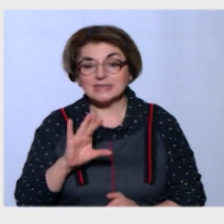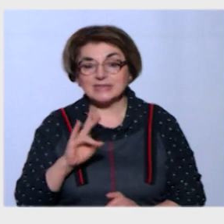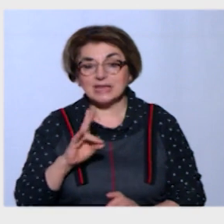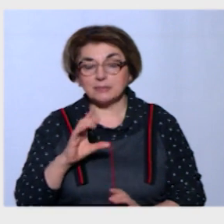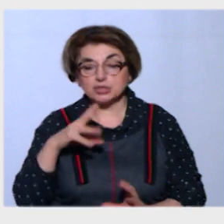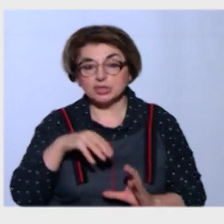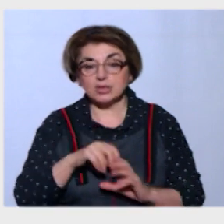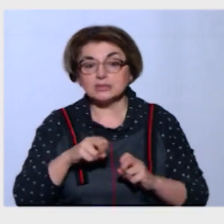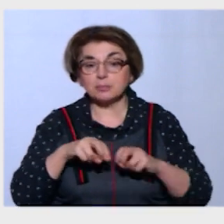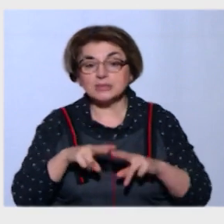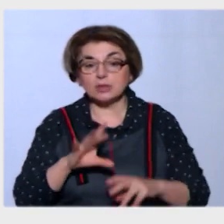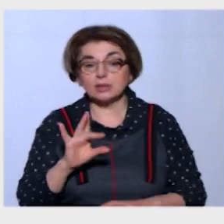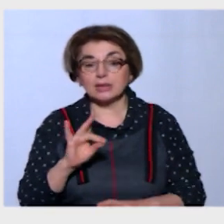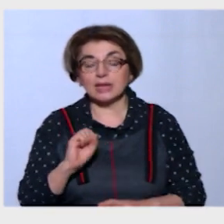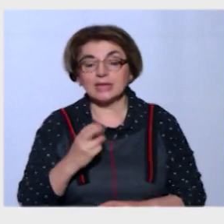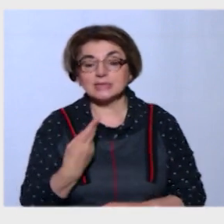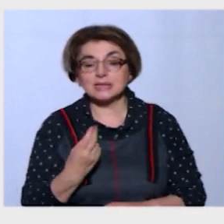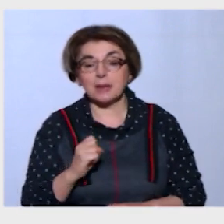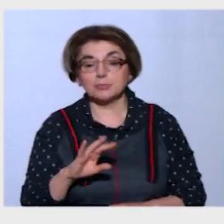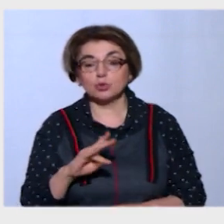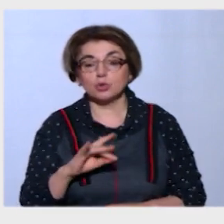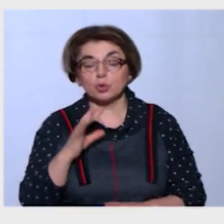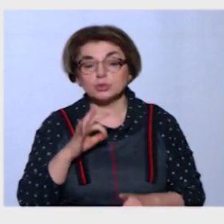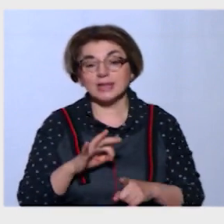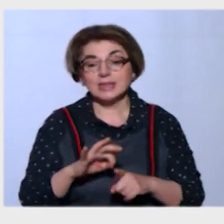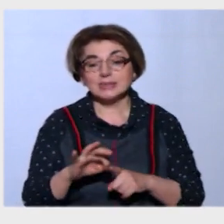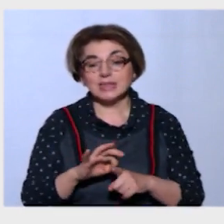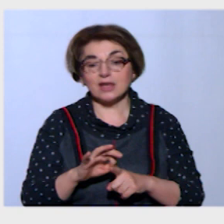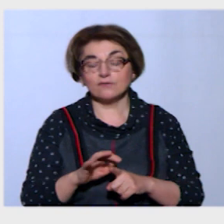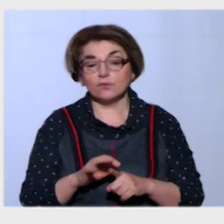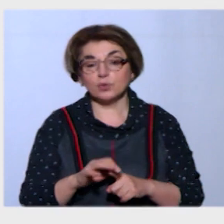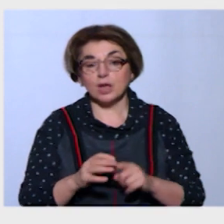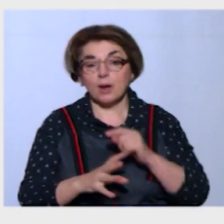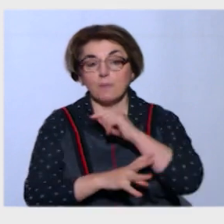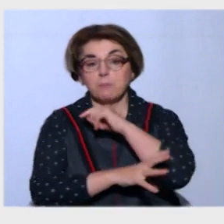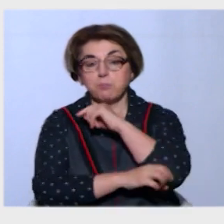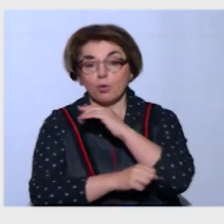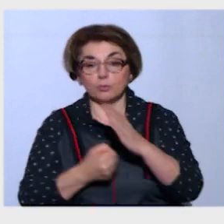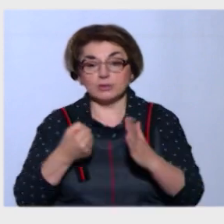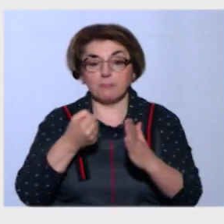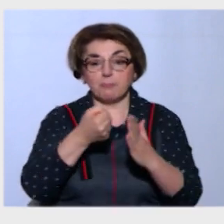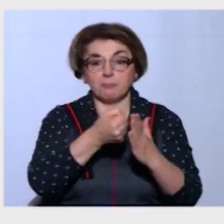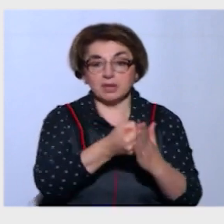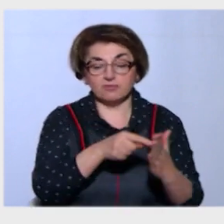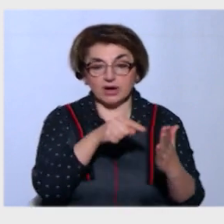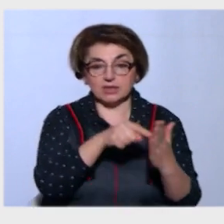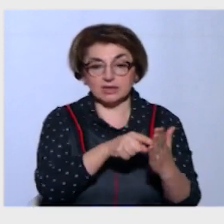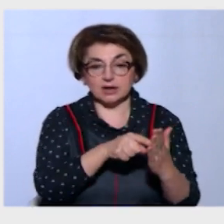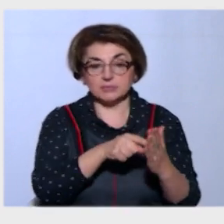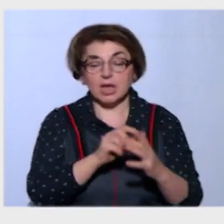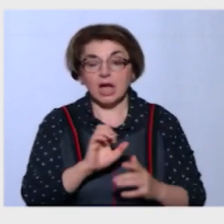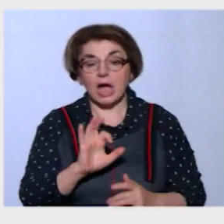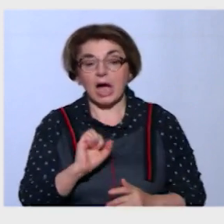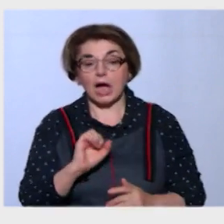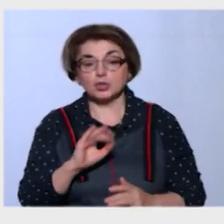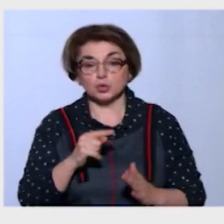აქვს რეცეპტორი. როდესაც ნერვული იმპულსი, აი აქსონის დაბოლოებას მოაღწევს, ეს არის აქსონი, აქსონის